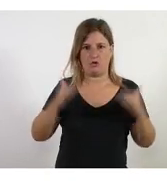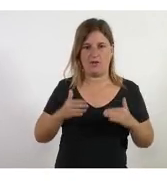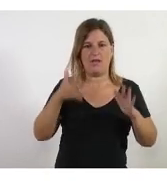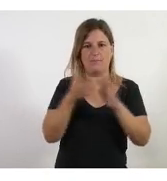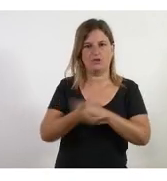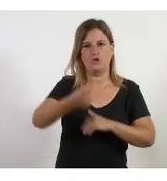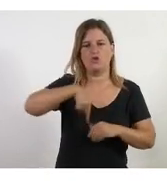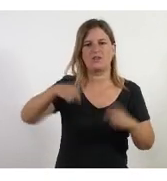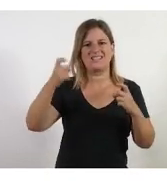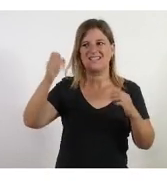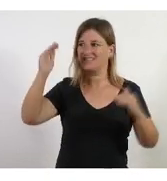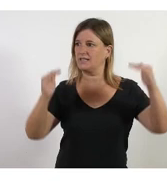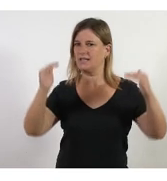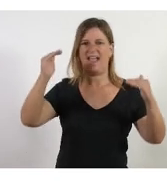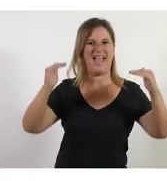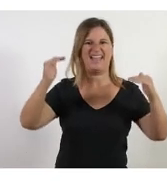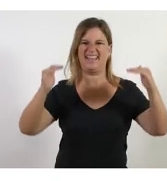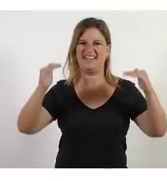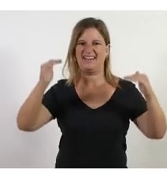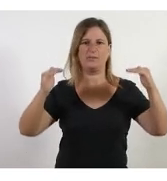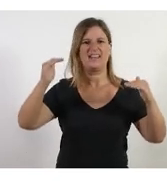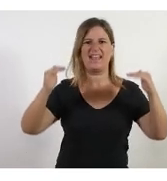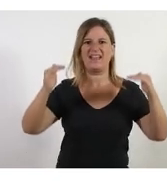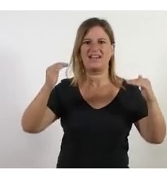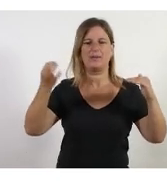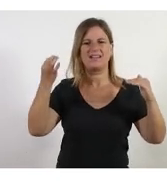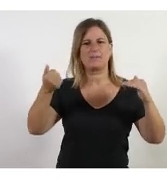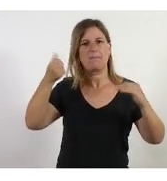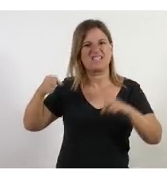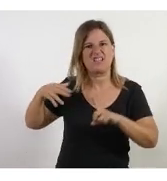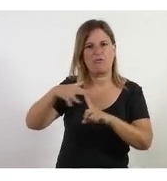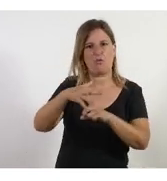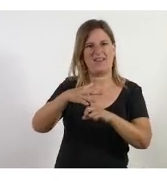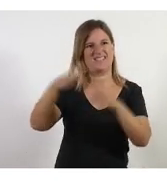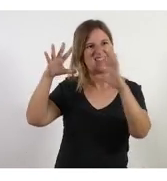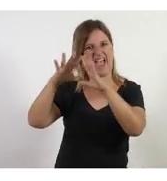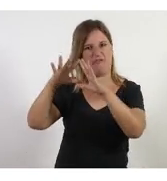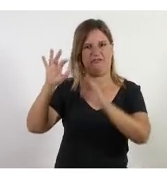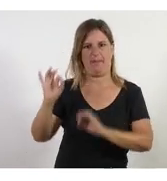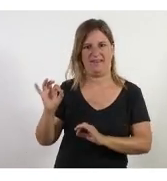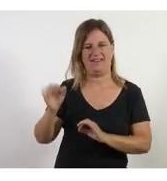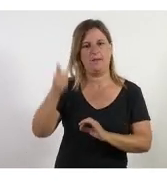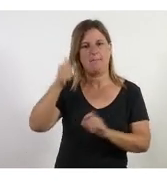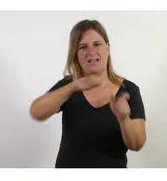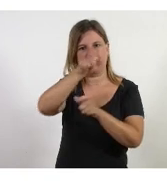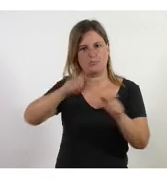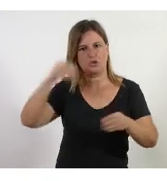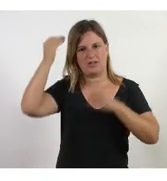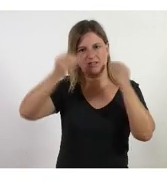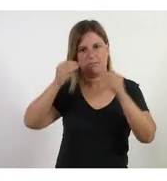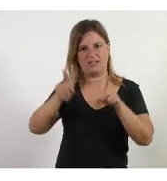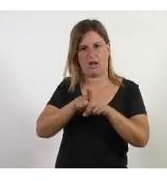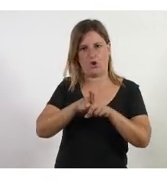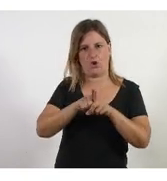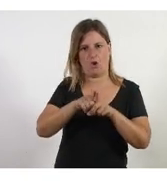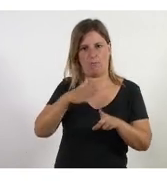és equilibrar-lo. Equilibrar-lo vol dir més de lo femení, més persones, Laia, que pensin com tu, que podem fer-ho d'una manera